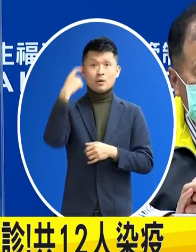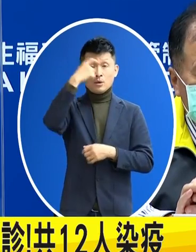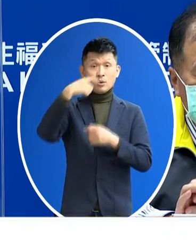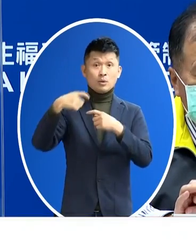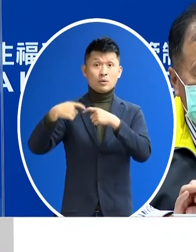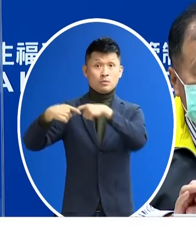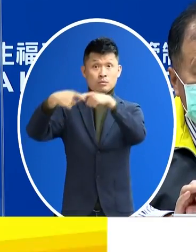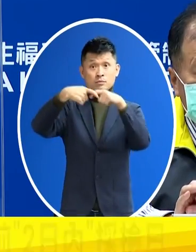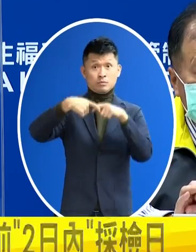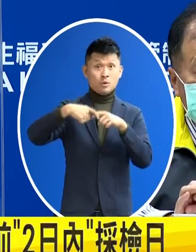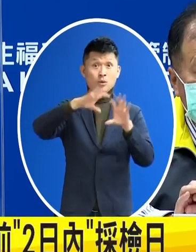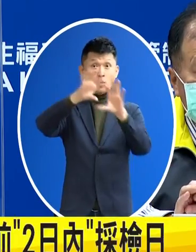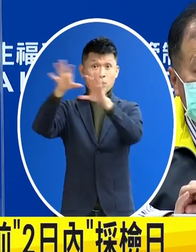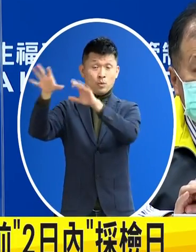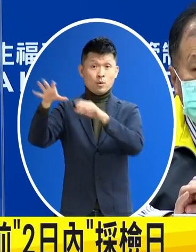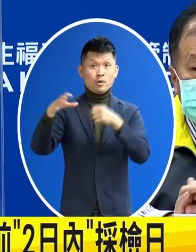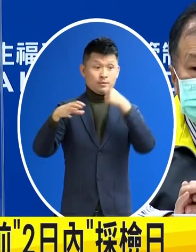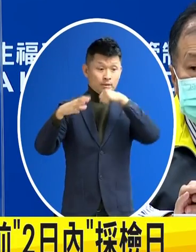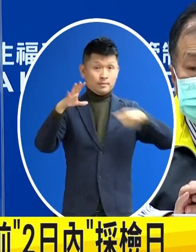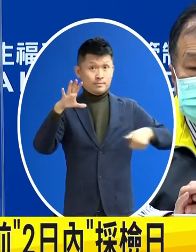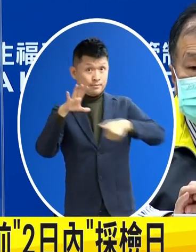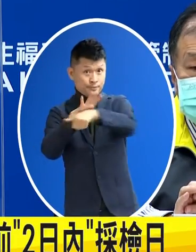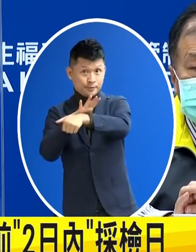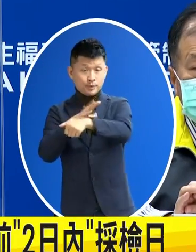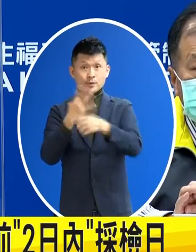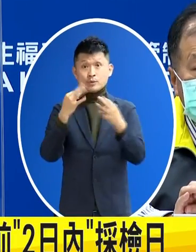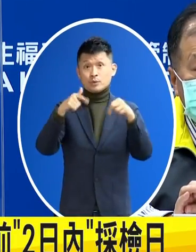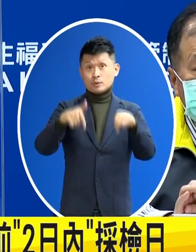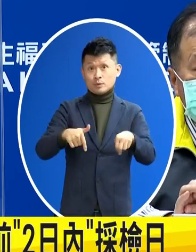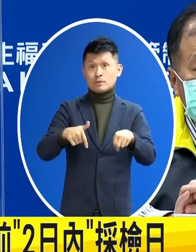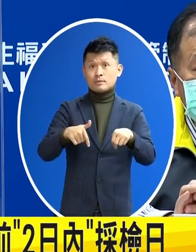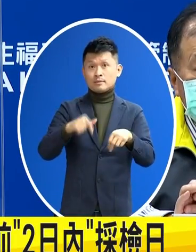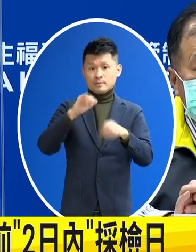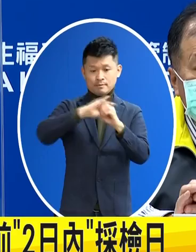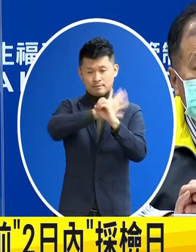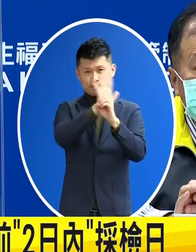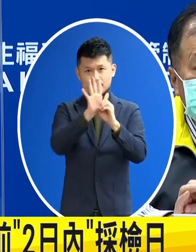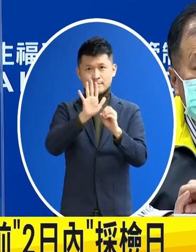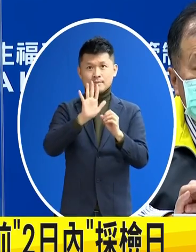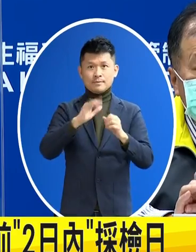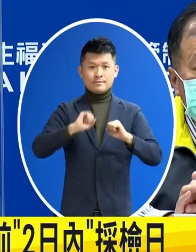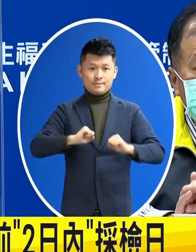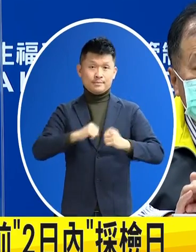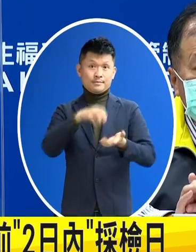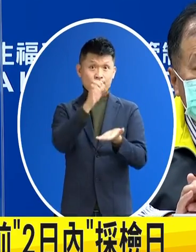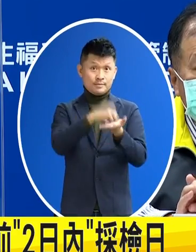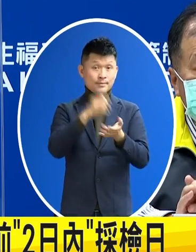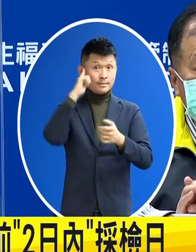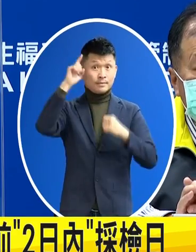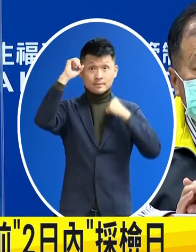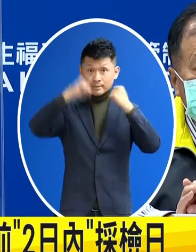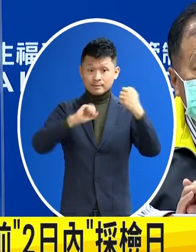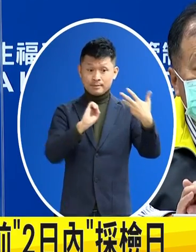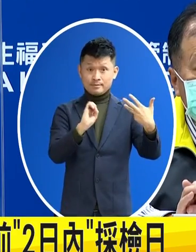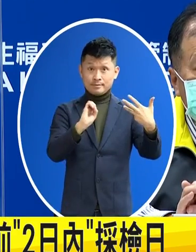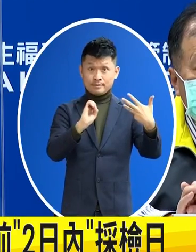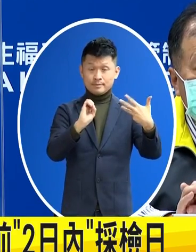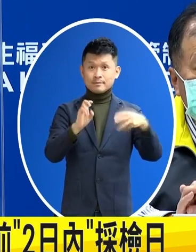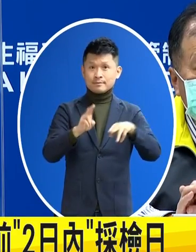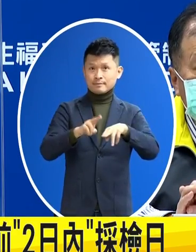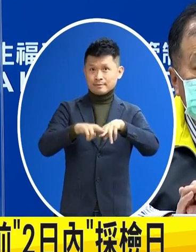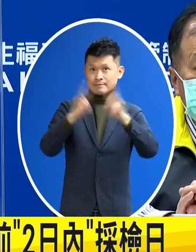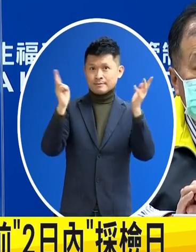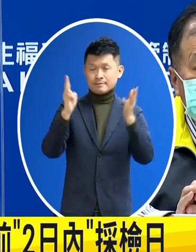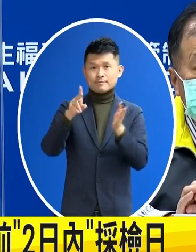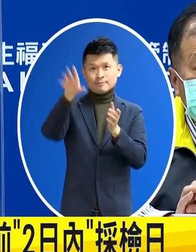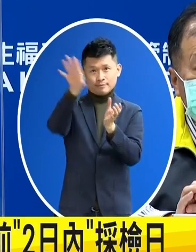家数位新冠病毒健康证明，那我要从明天上午8时开放